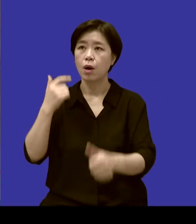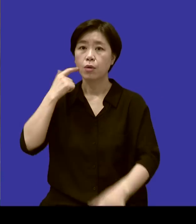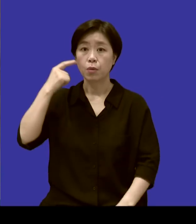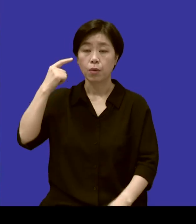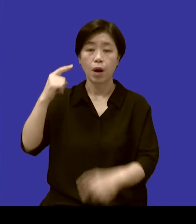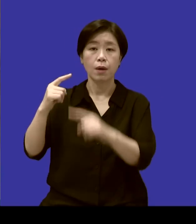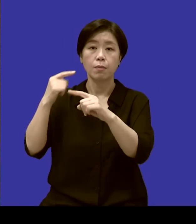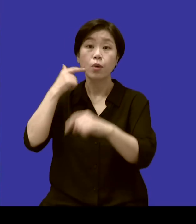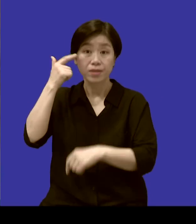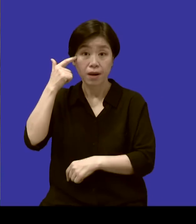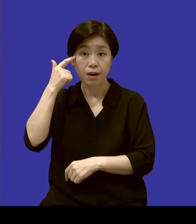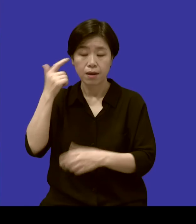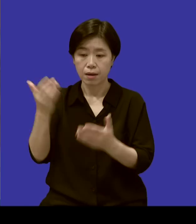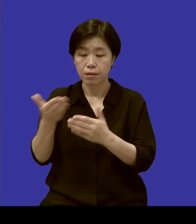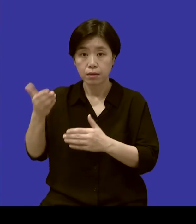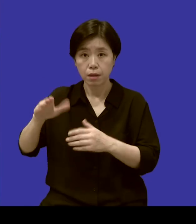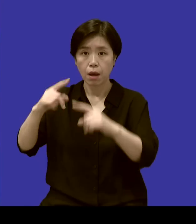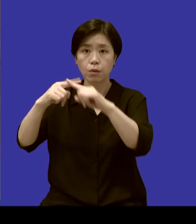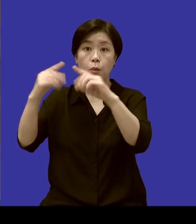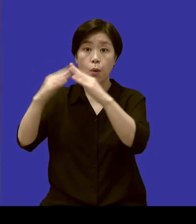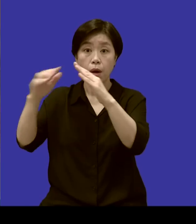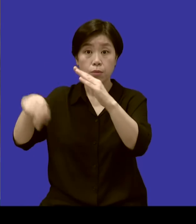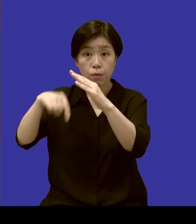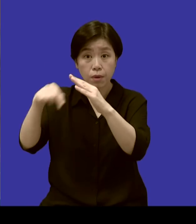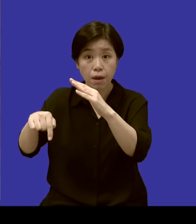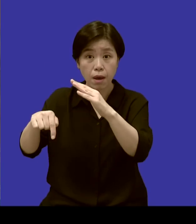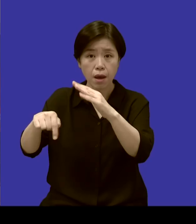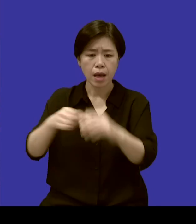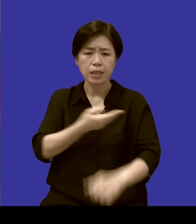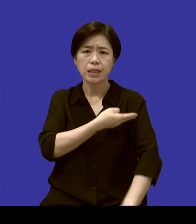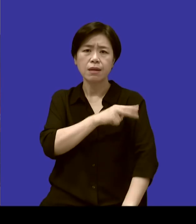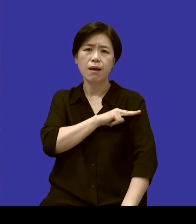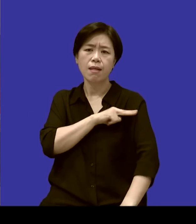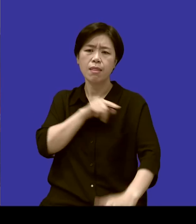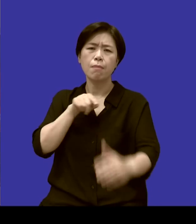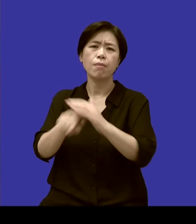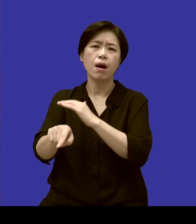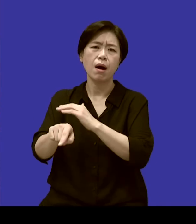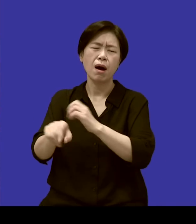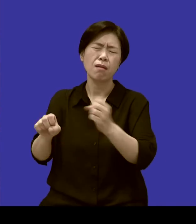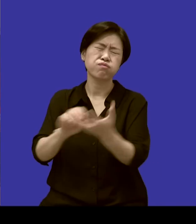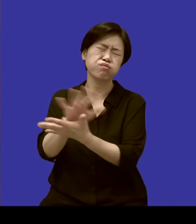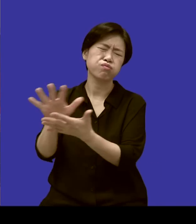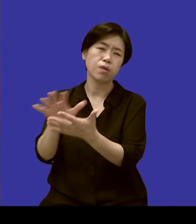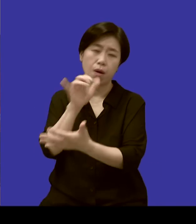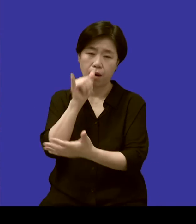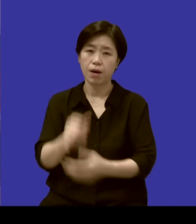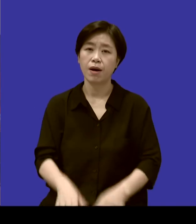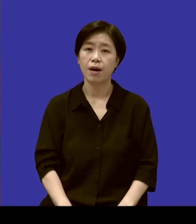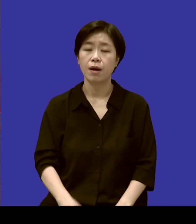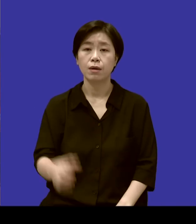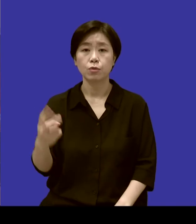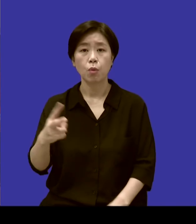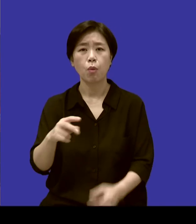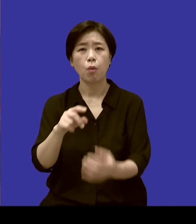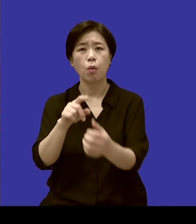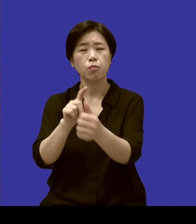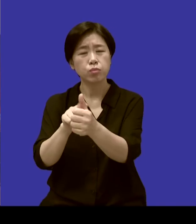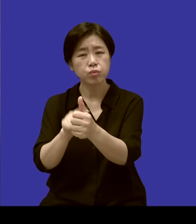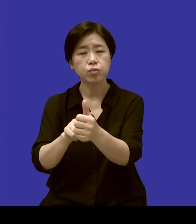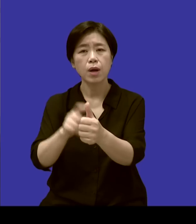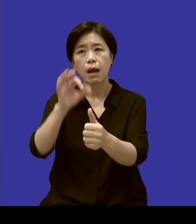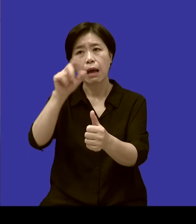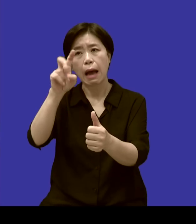아들한테 넘겨주는 과정에서 이단이 들어와서 그 교회를 쑥밭을 만들어 놓은 상황. 네, 네. 또 한 분은 합성성 암 환자